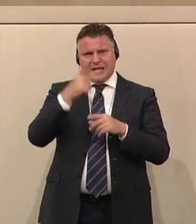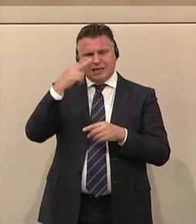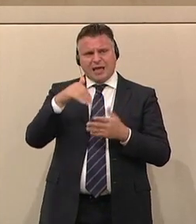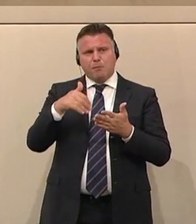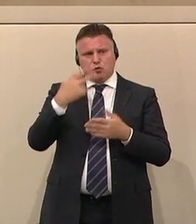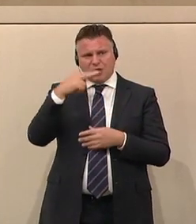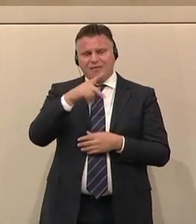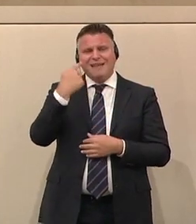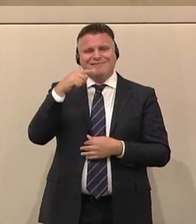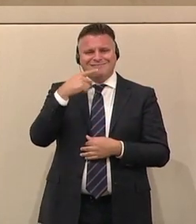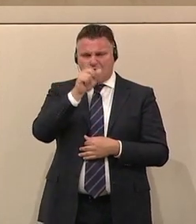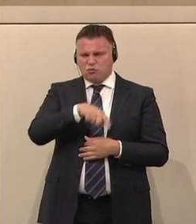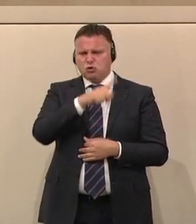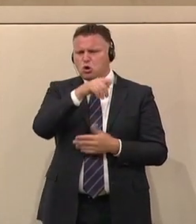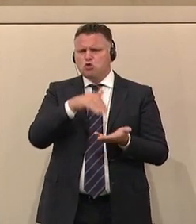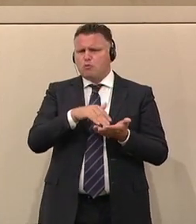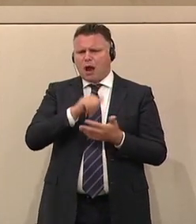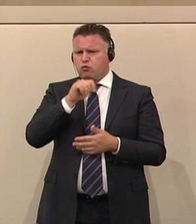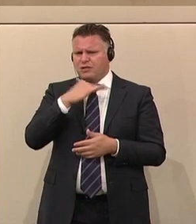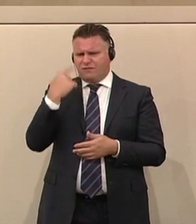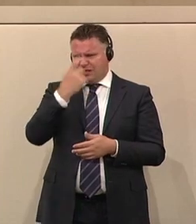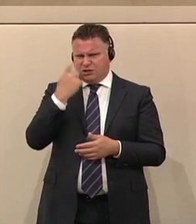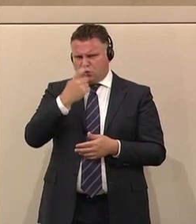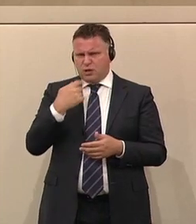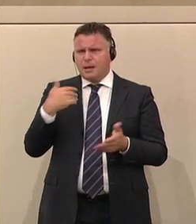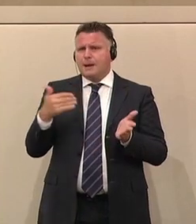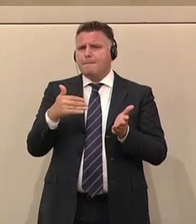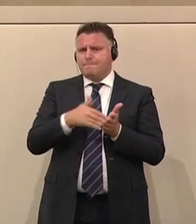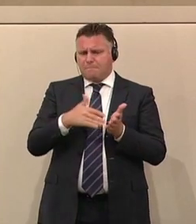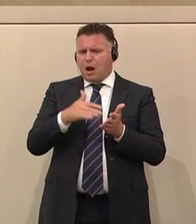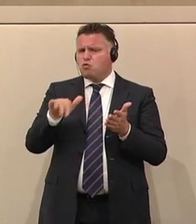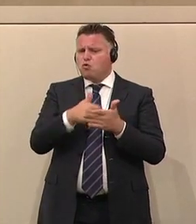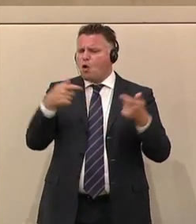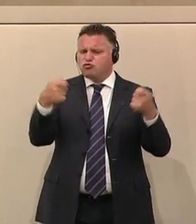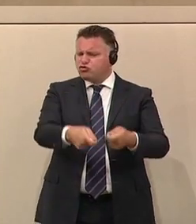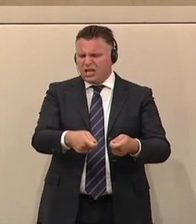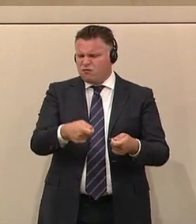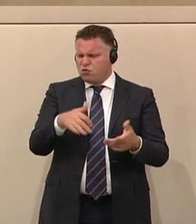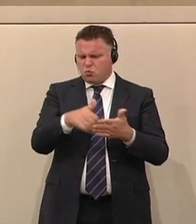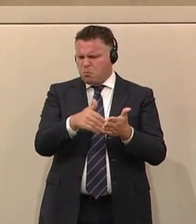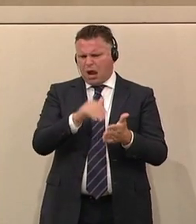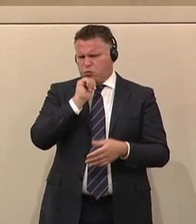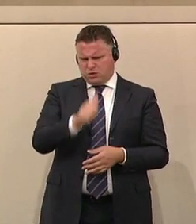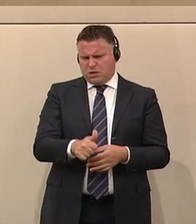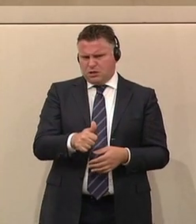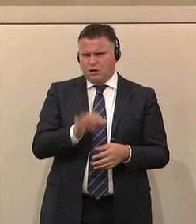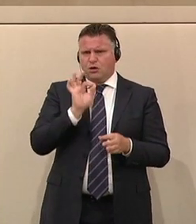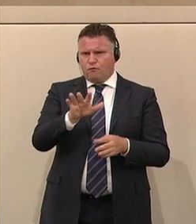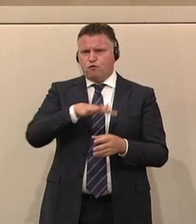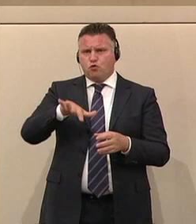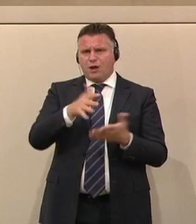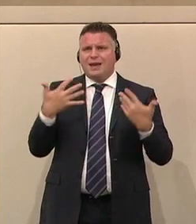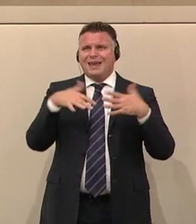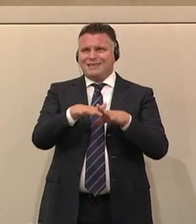Herren der NEOS, machen Sie sich keine Sorgen. Wir brauchen eine neue Stiftung, eine neue Infrastruktur nicht, um die Problembereiche